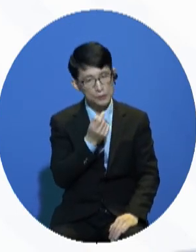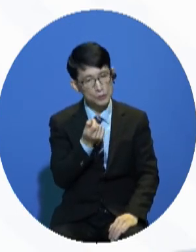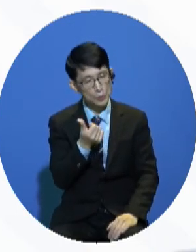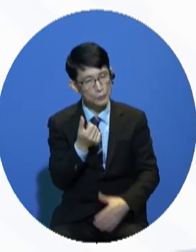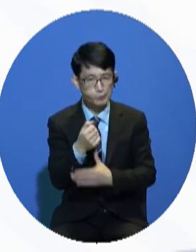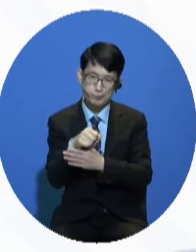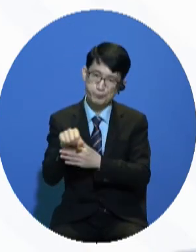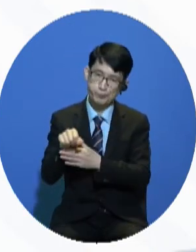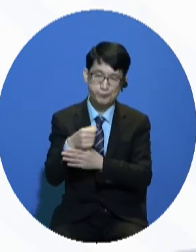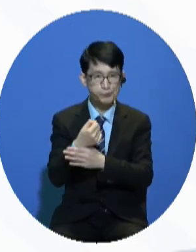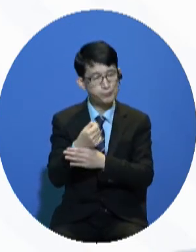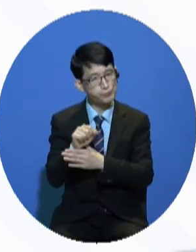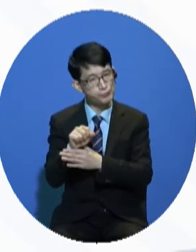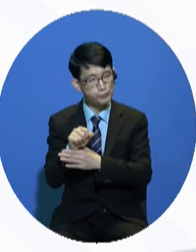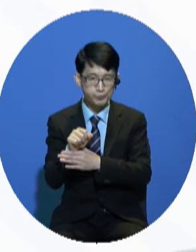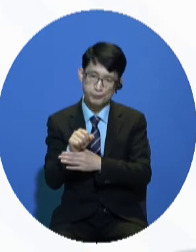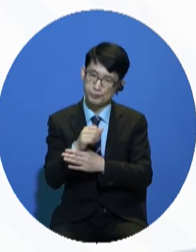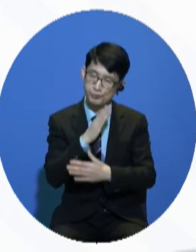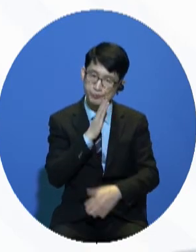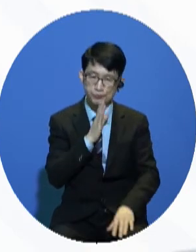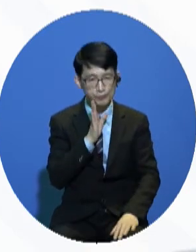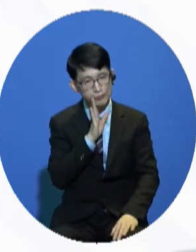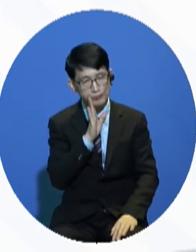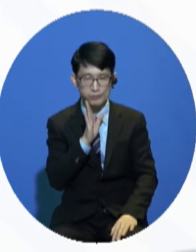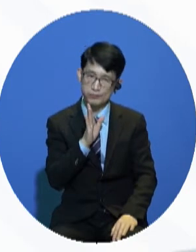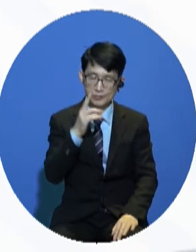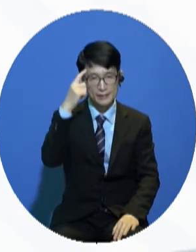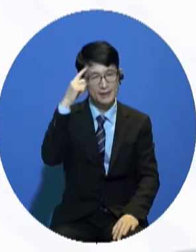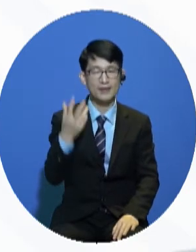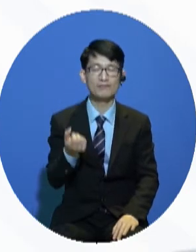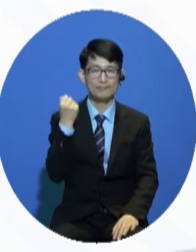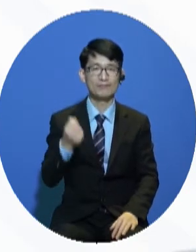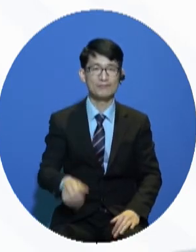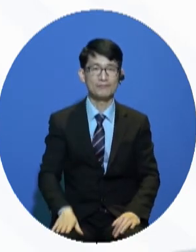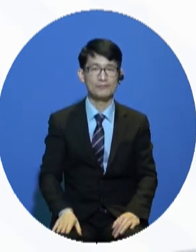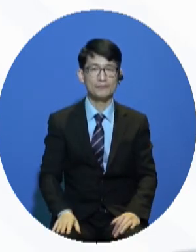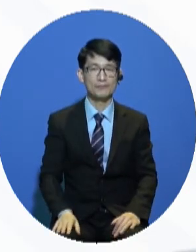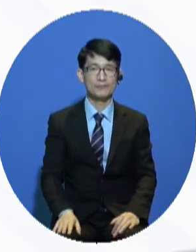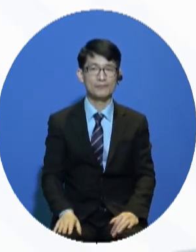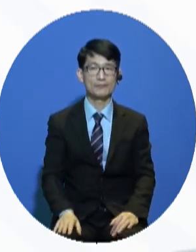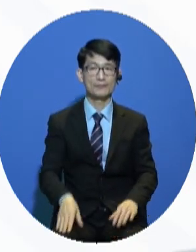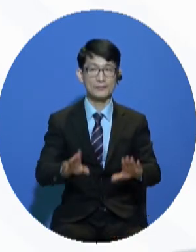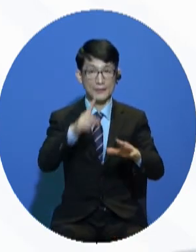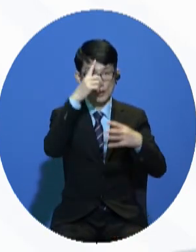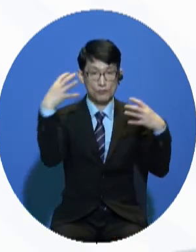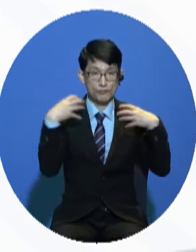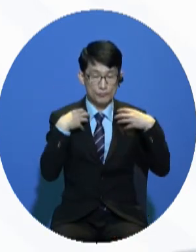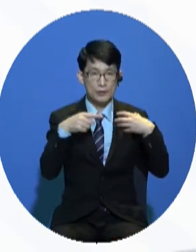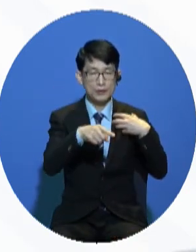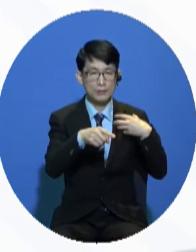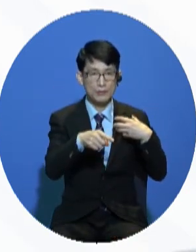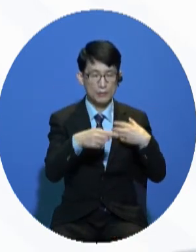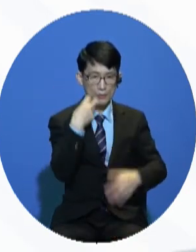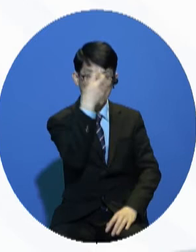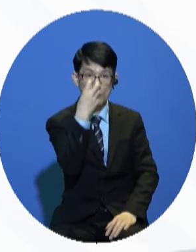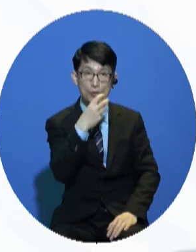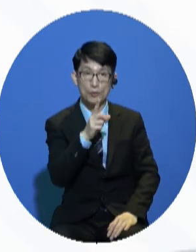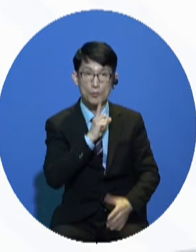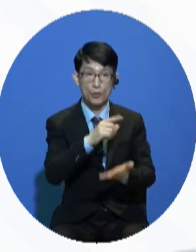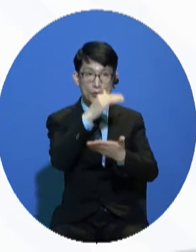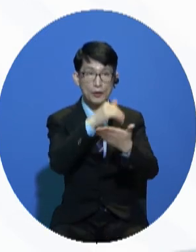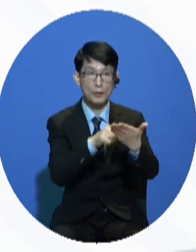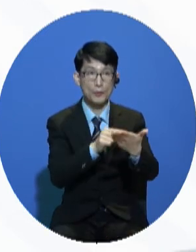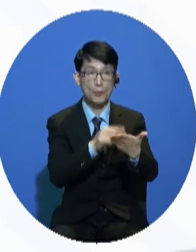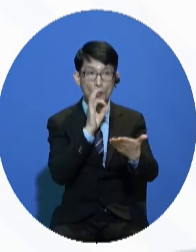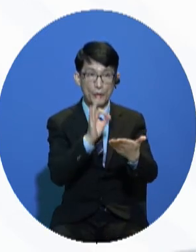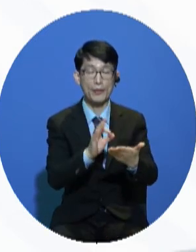좀 비판적으로 볼 수도 있습니다. 그래서 이제 이 국회에서도 역시 검토 보고서에서도 여기 내용에 글자가